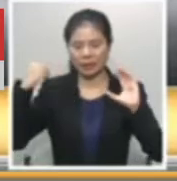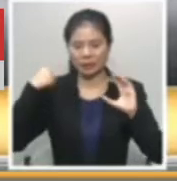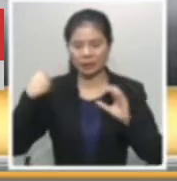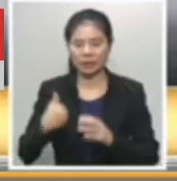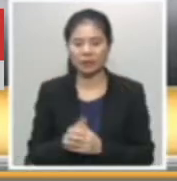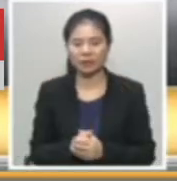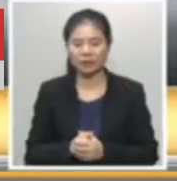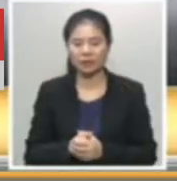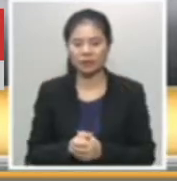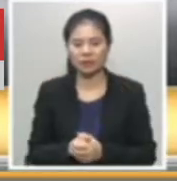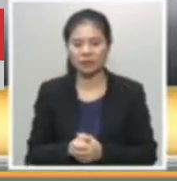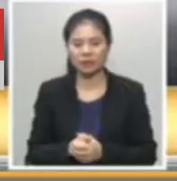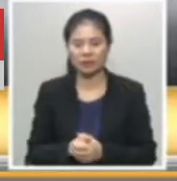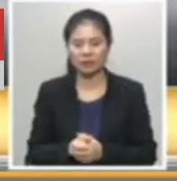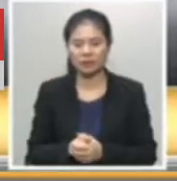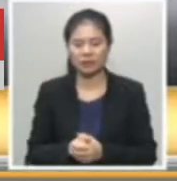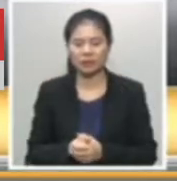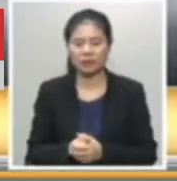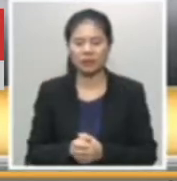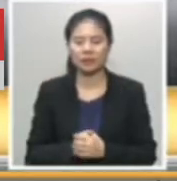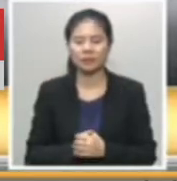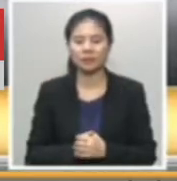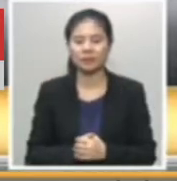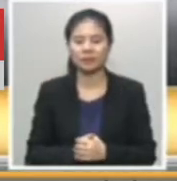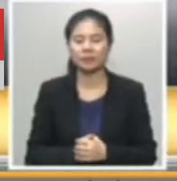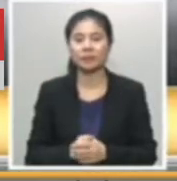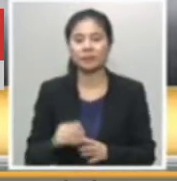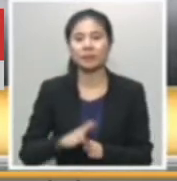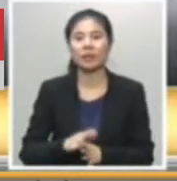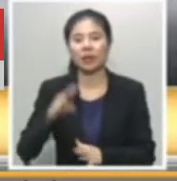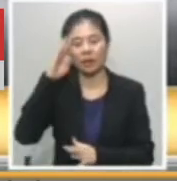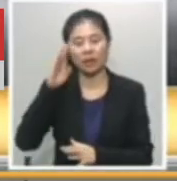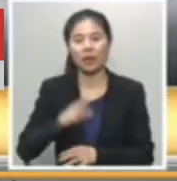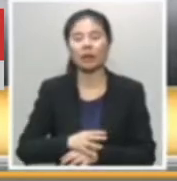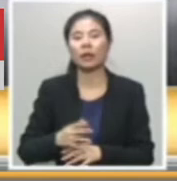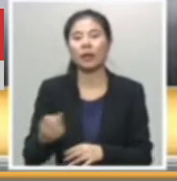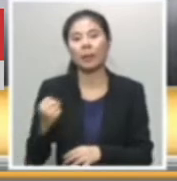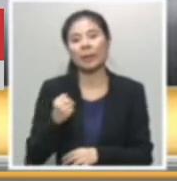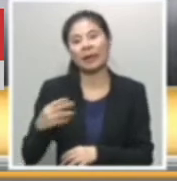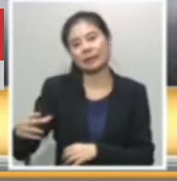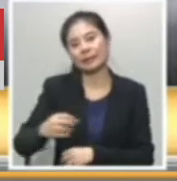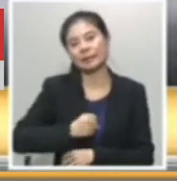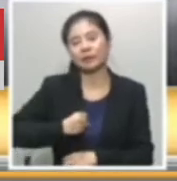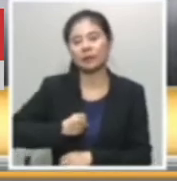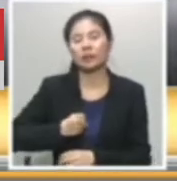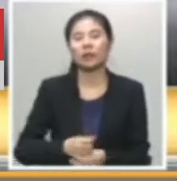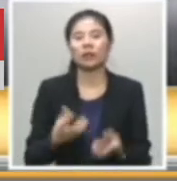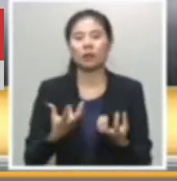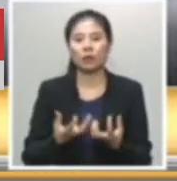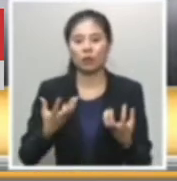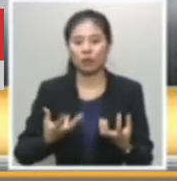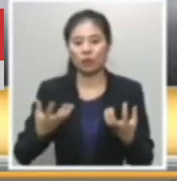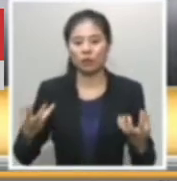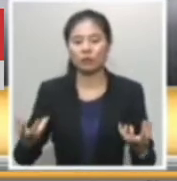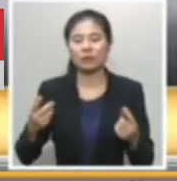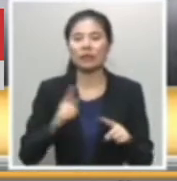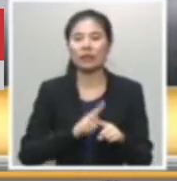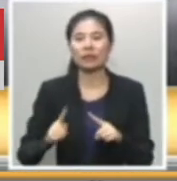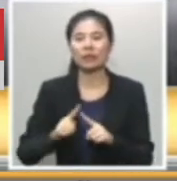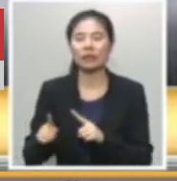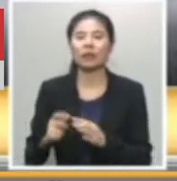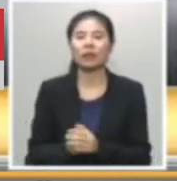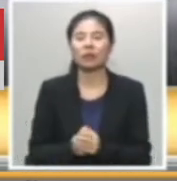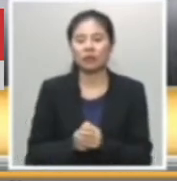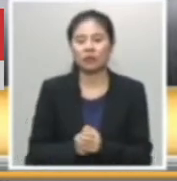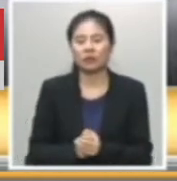รัฐบาลหลังรัฐประหารเป็นต้นมาเนี่ยนะครับได้ใช้ทรัพยากรทุกอย่างเพื่อที่จะแก้ไขปัญหาเศรษฐ